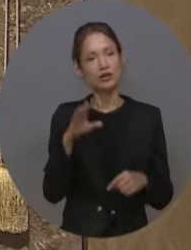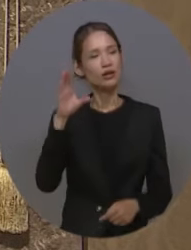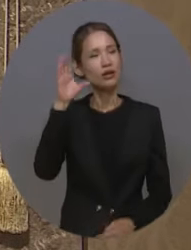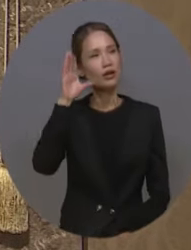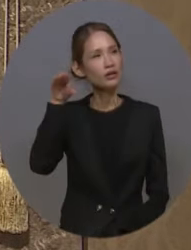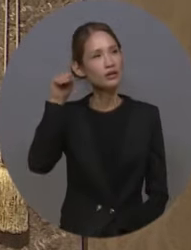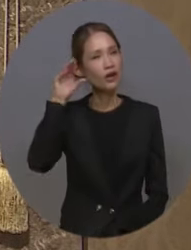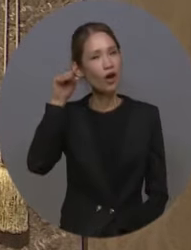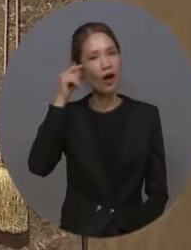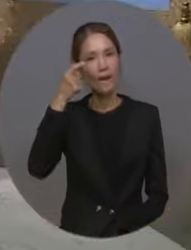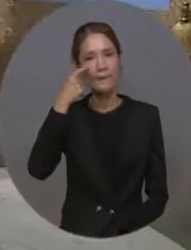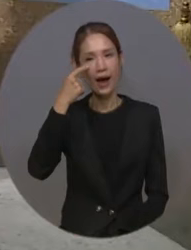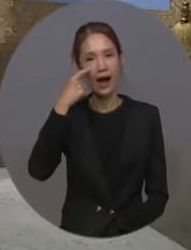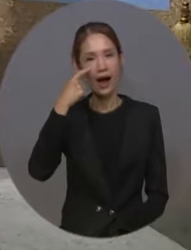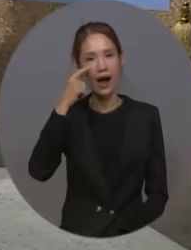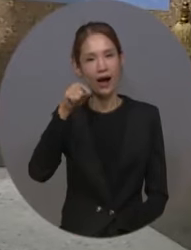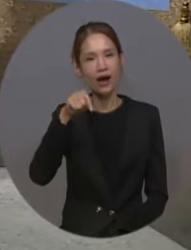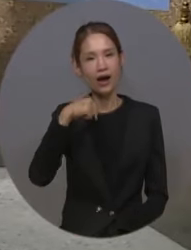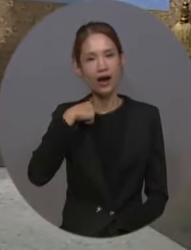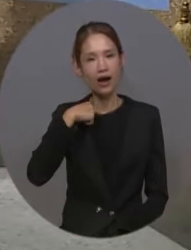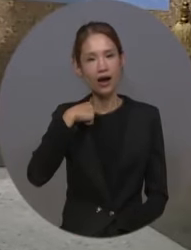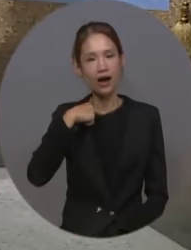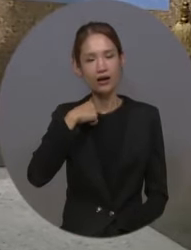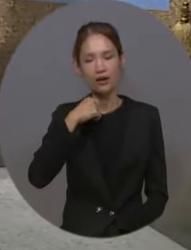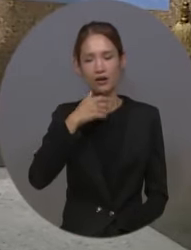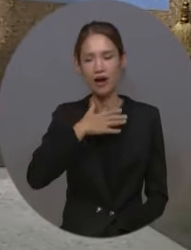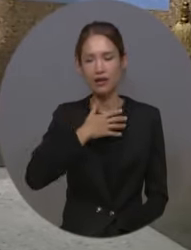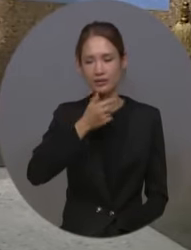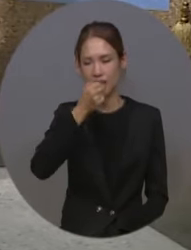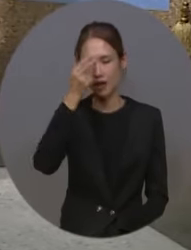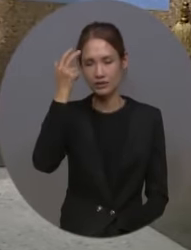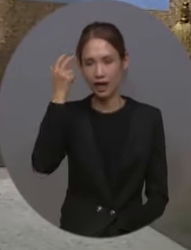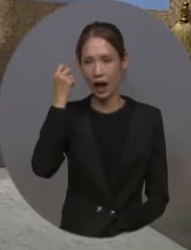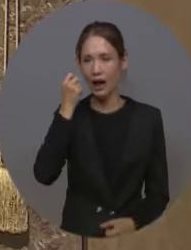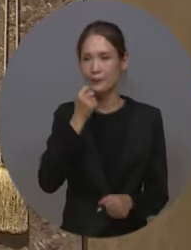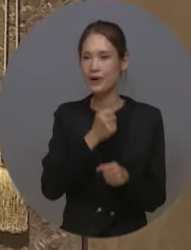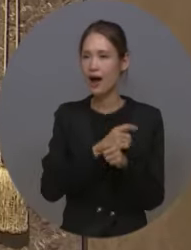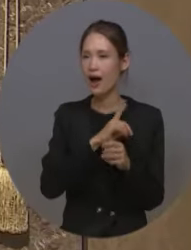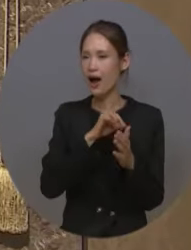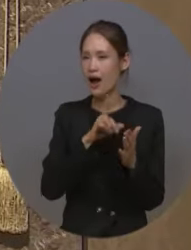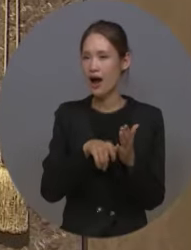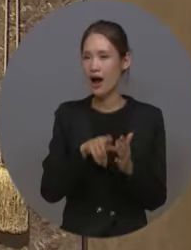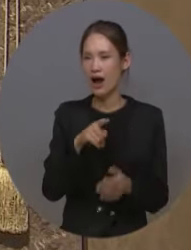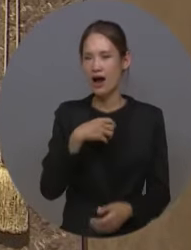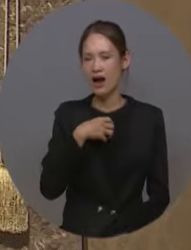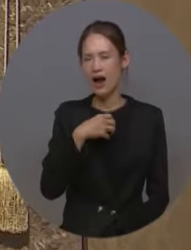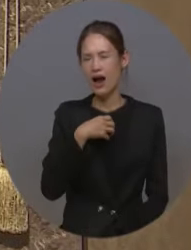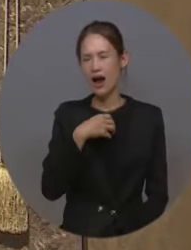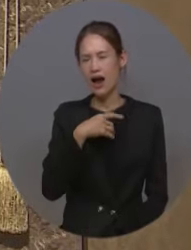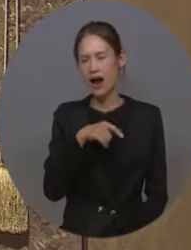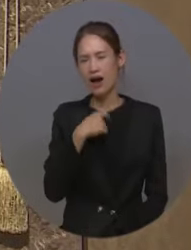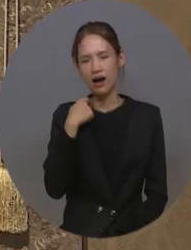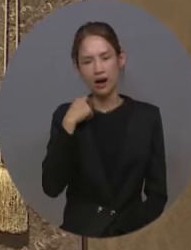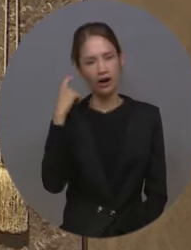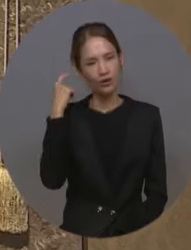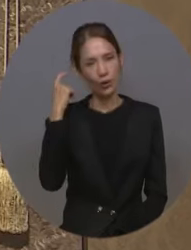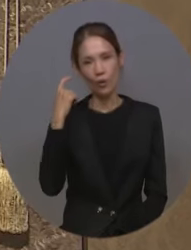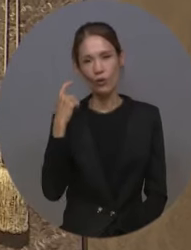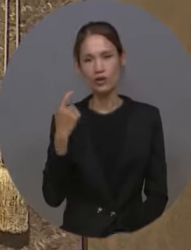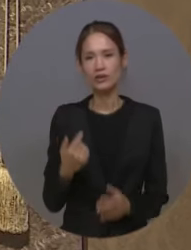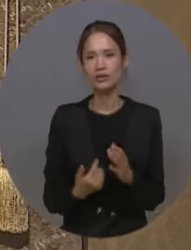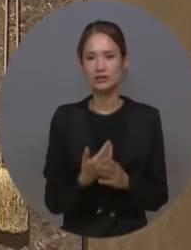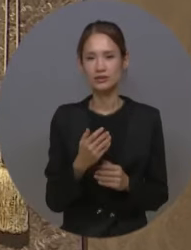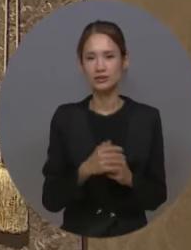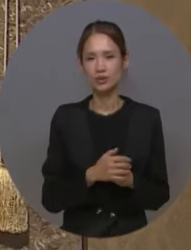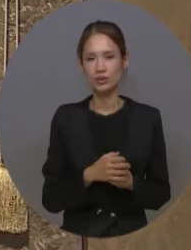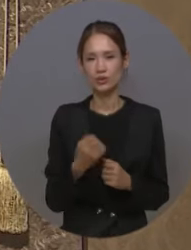거예요 으 들어보면 아 내가 잠을 잘 때 이런 험한 소리를 내면서 하는구나 하는 거고